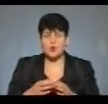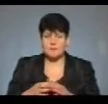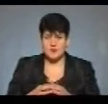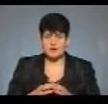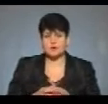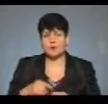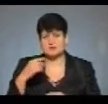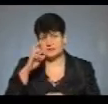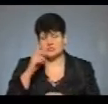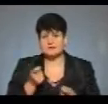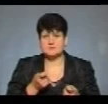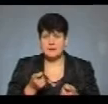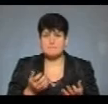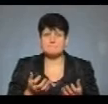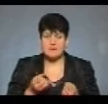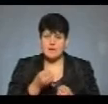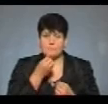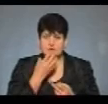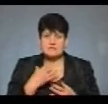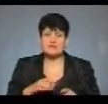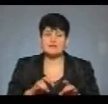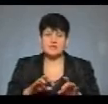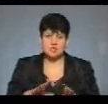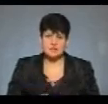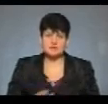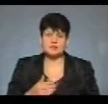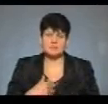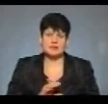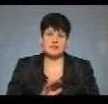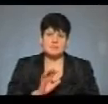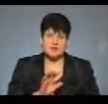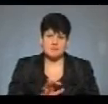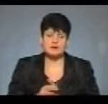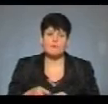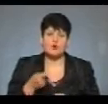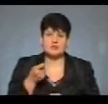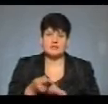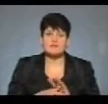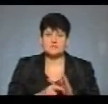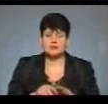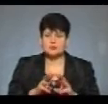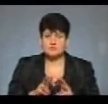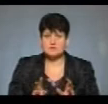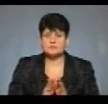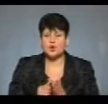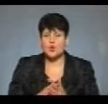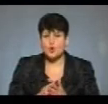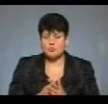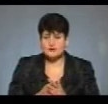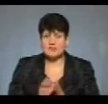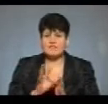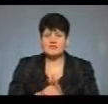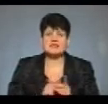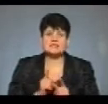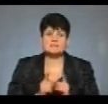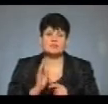обласна державна адміністрація прийняла позитивне рішення, і ми направили подання до Кабінету міністрів з клопотанням визнати, внести зміни